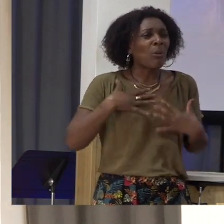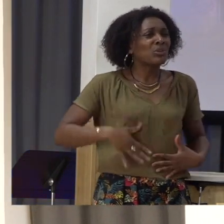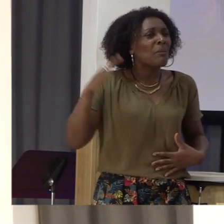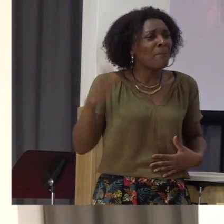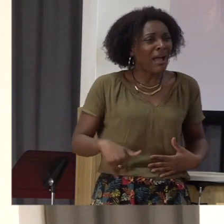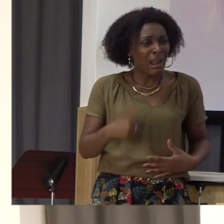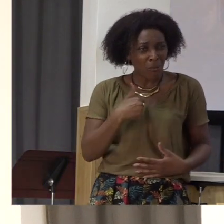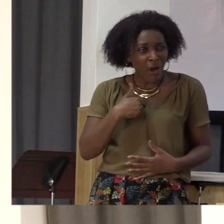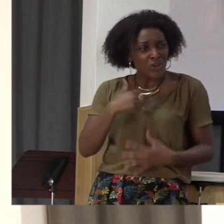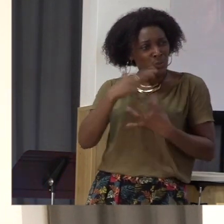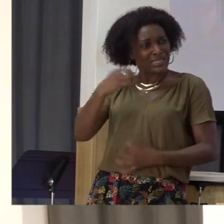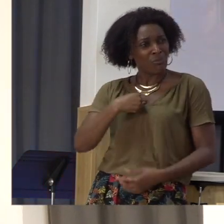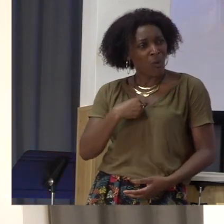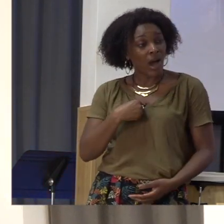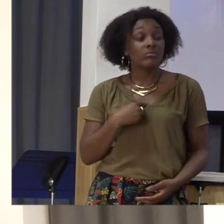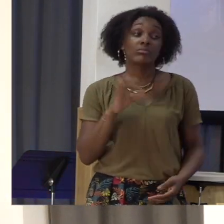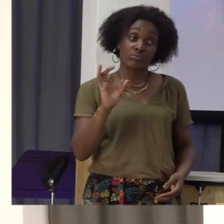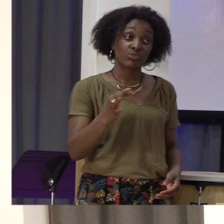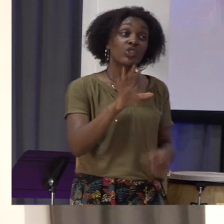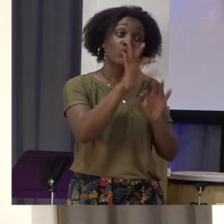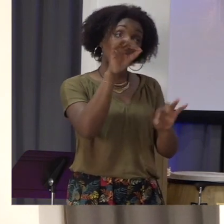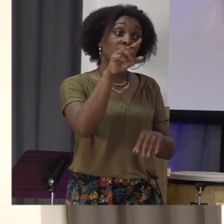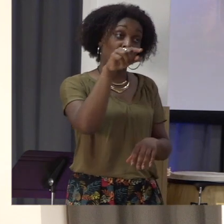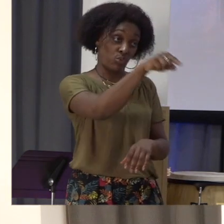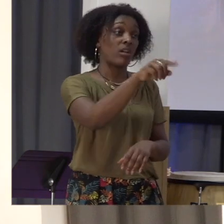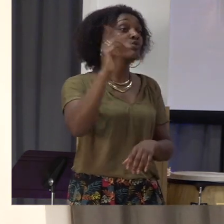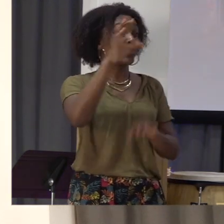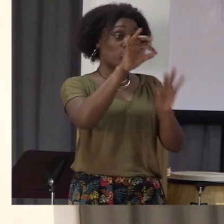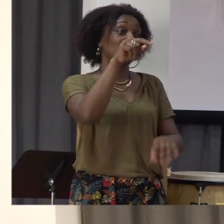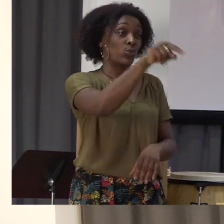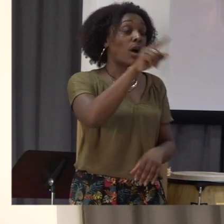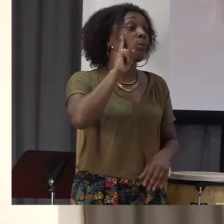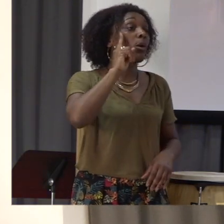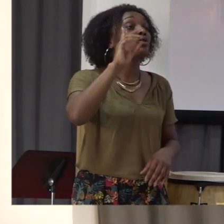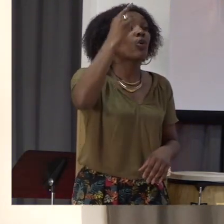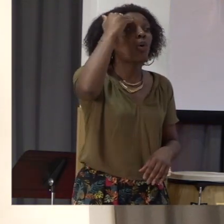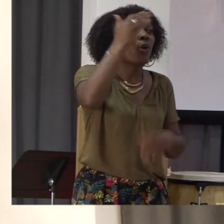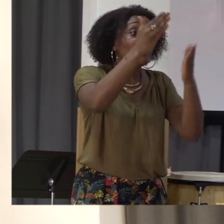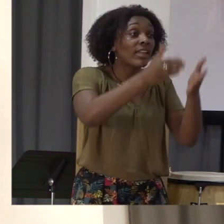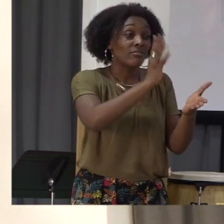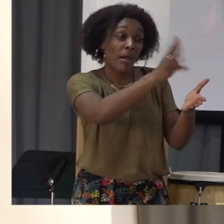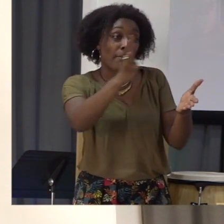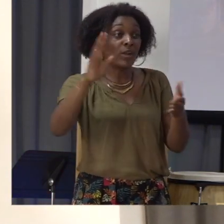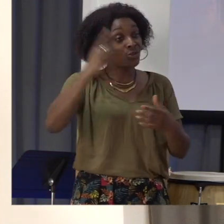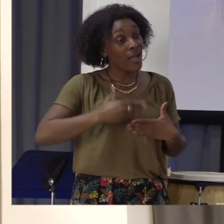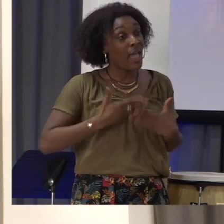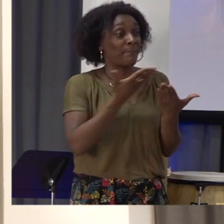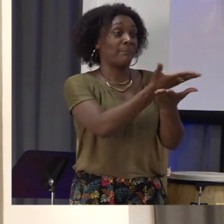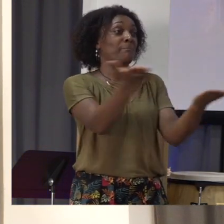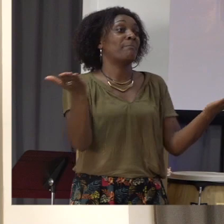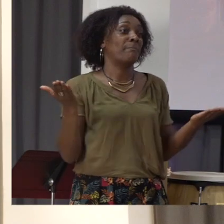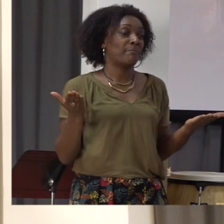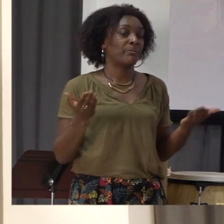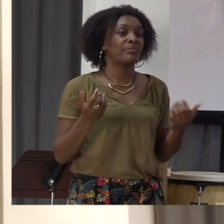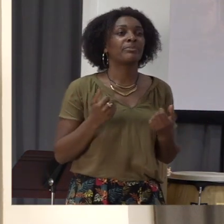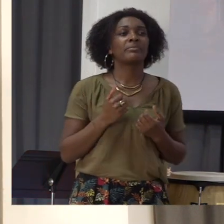bien se passer? Et oui, c'est toi, tel que tu es, que Dieu choisit, parce que Dieu te connaît et que Dieu t'aime. Amen. Je